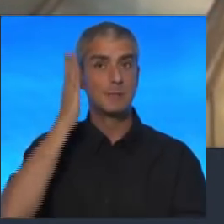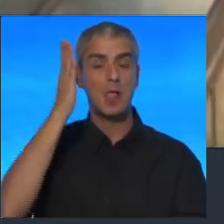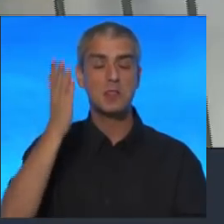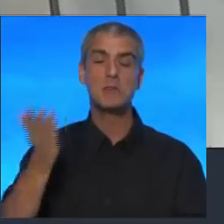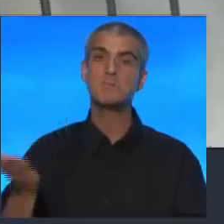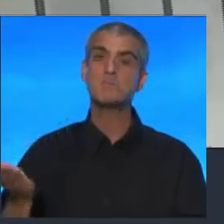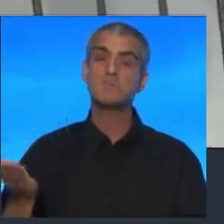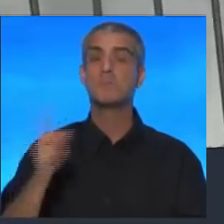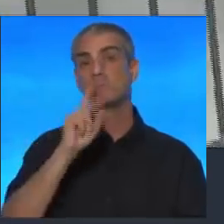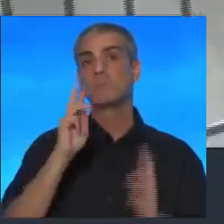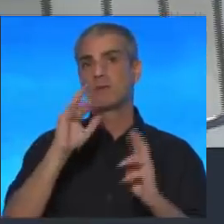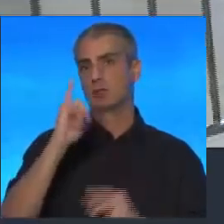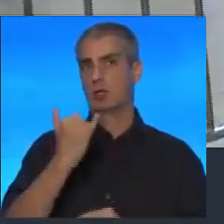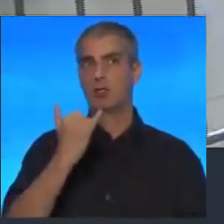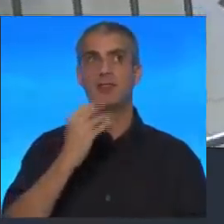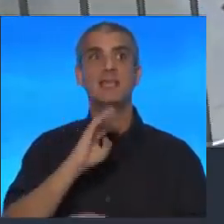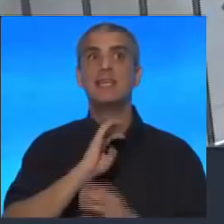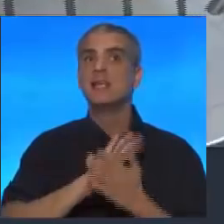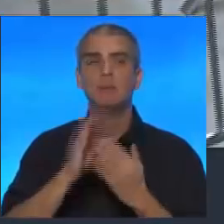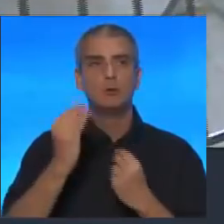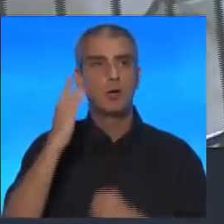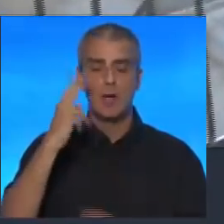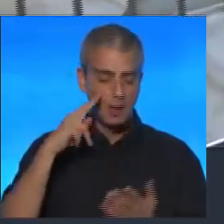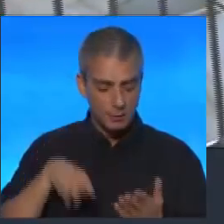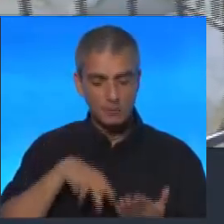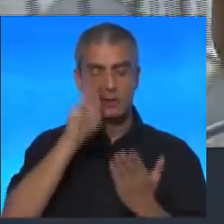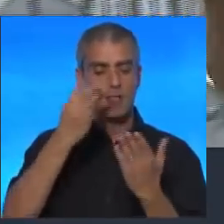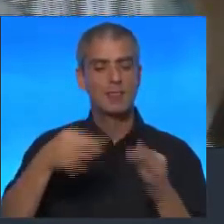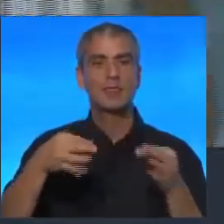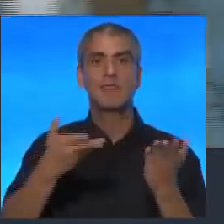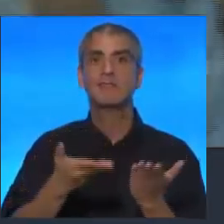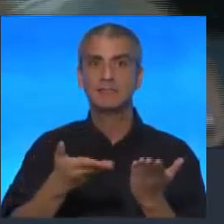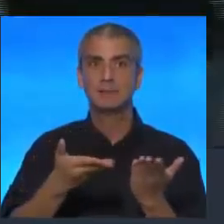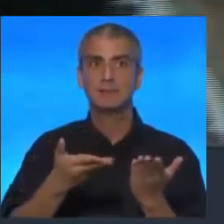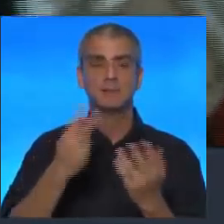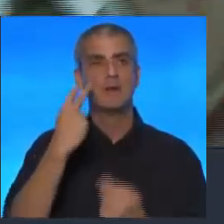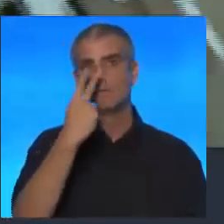נראה שכן. רק אילו מישהו היה פשוט מרים את העיניים מהטפסים והמסמכים